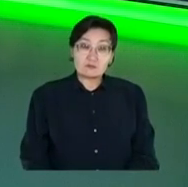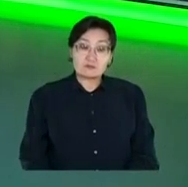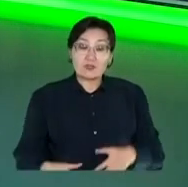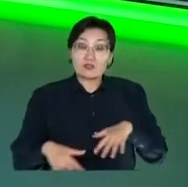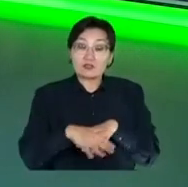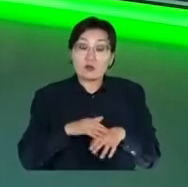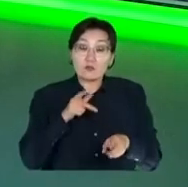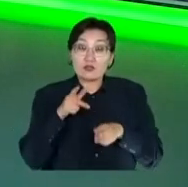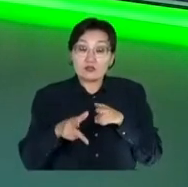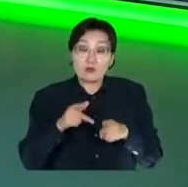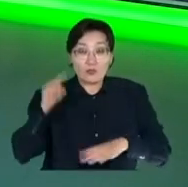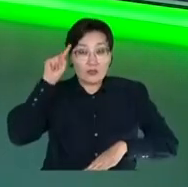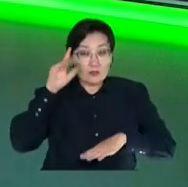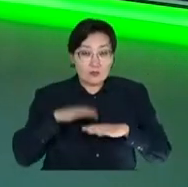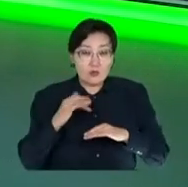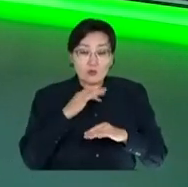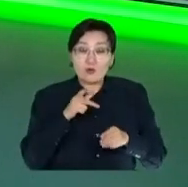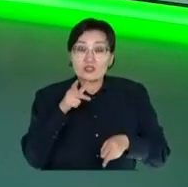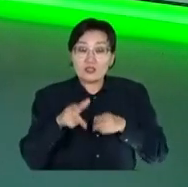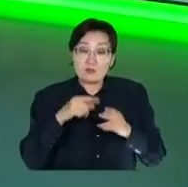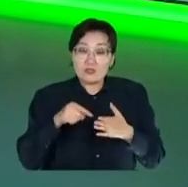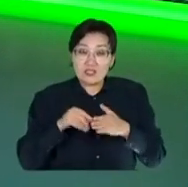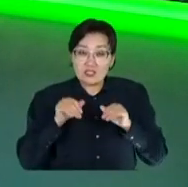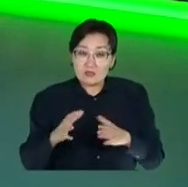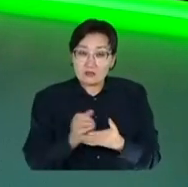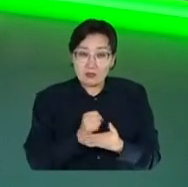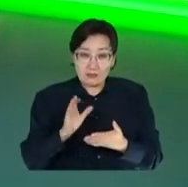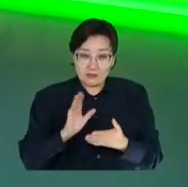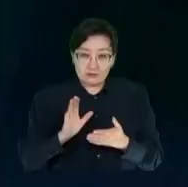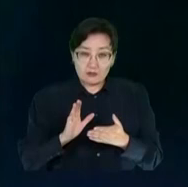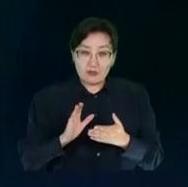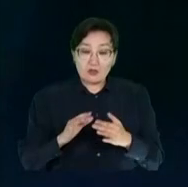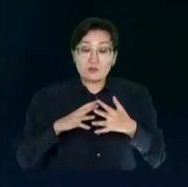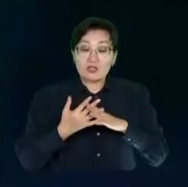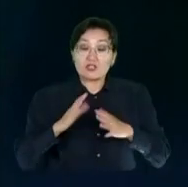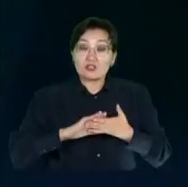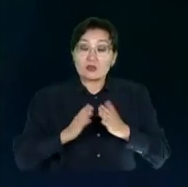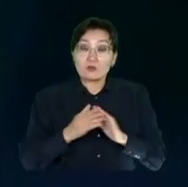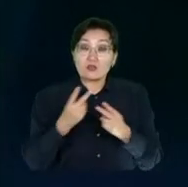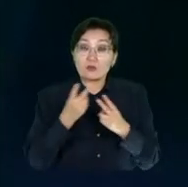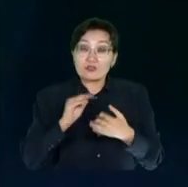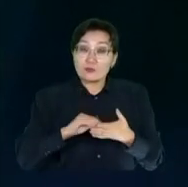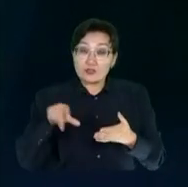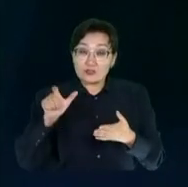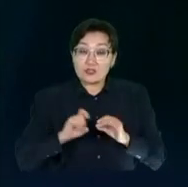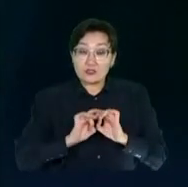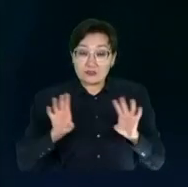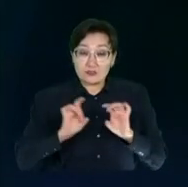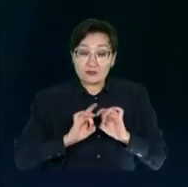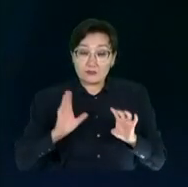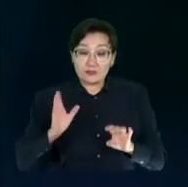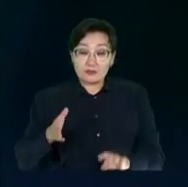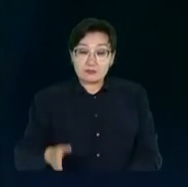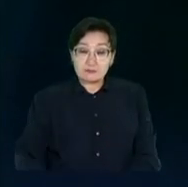Халық базынасын айтып, әкімдікке қанша шағымданса да мәселе шешімін таппаған көрінеді. Ауылдағы жағдаймен танысып айтқан әріптесім Ұлағат